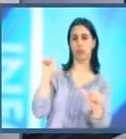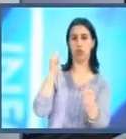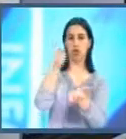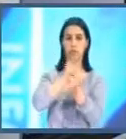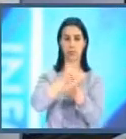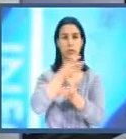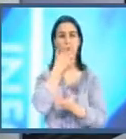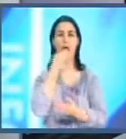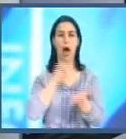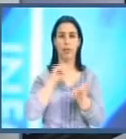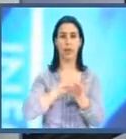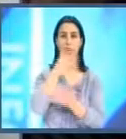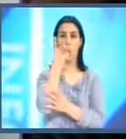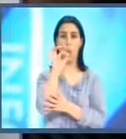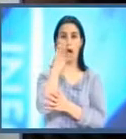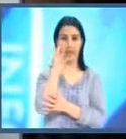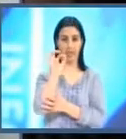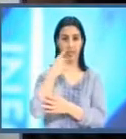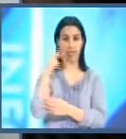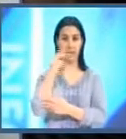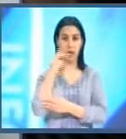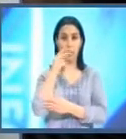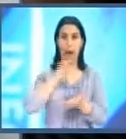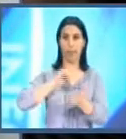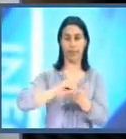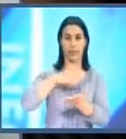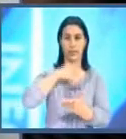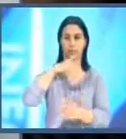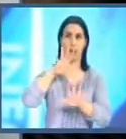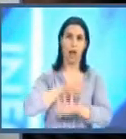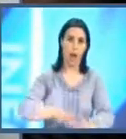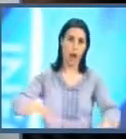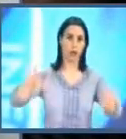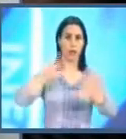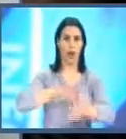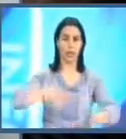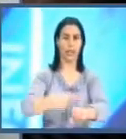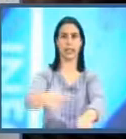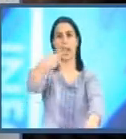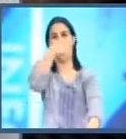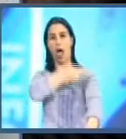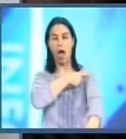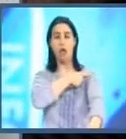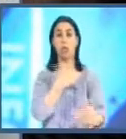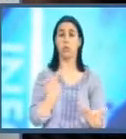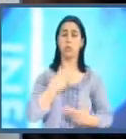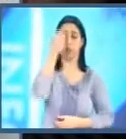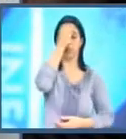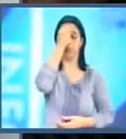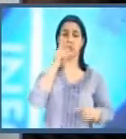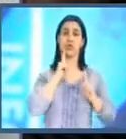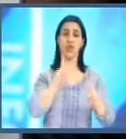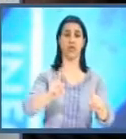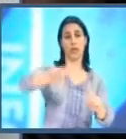la velocidad mínima de 40 que a veces ponen pues me parece excesivamente lenta, pero creo que va en beneficio